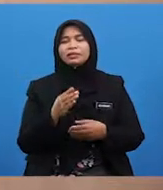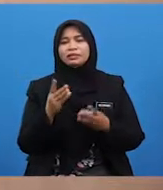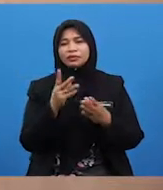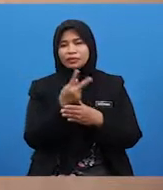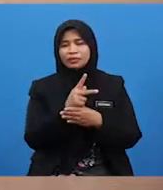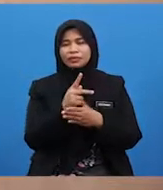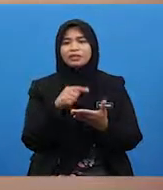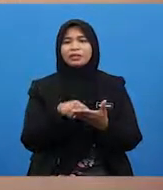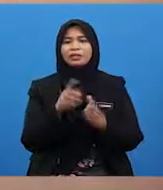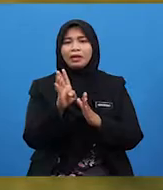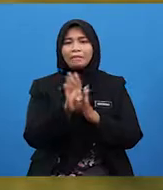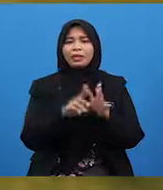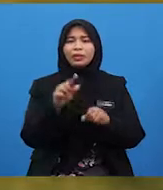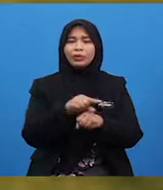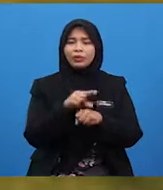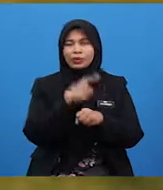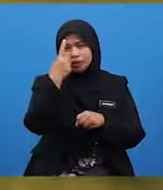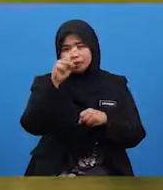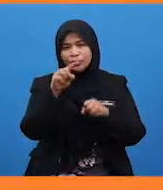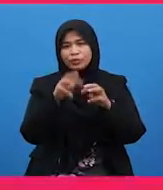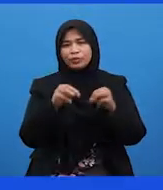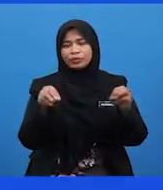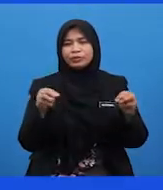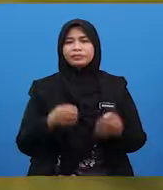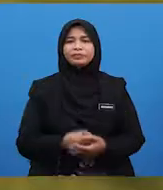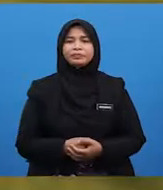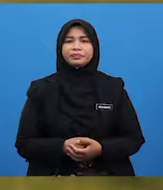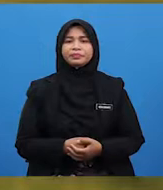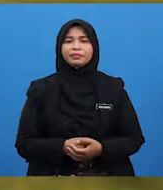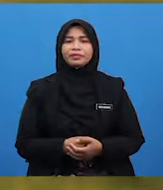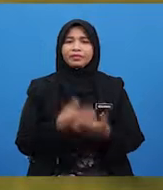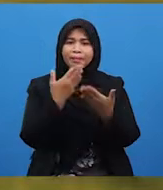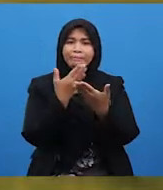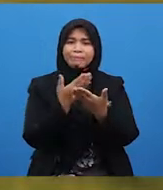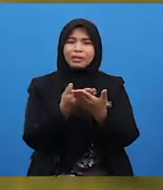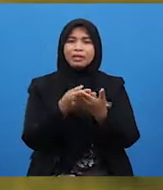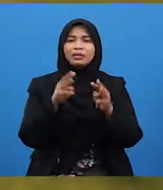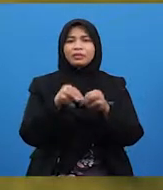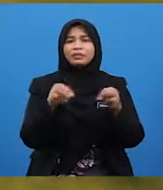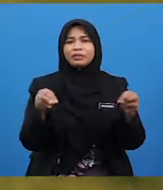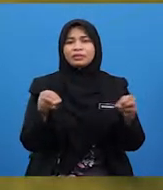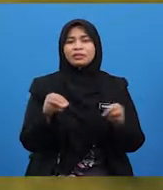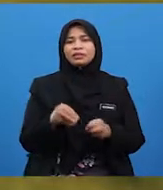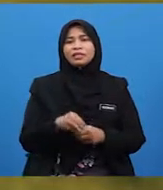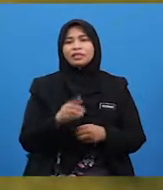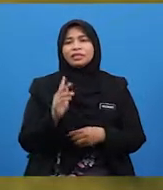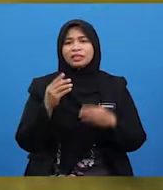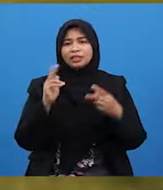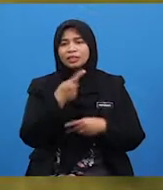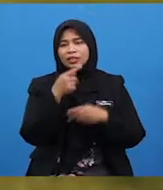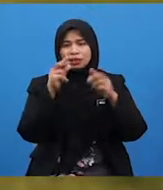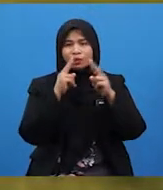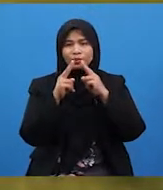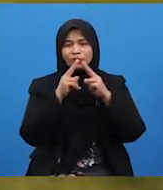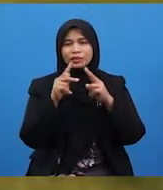lagi. Bye. Bye. Bye, murid-murid. Sekali lagi, terima kasih kita ucapkan